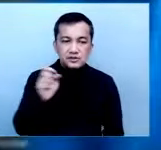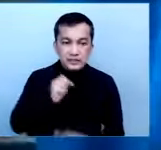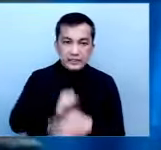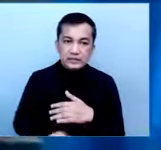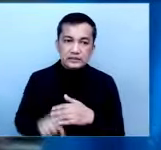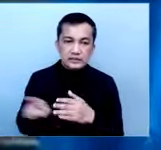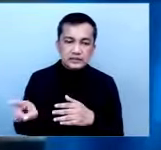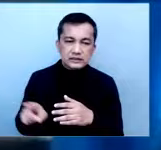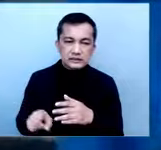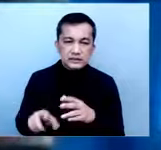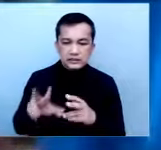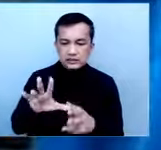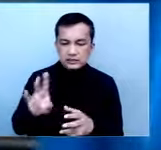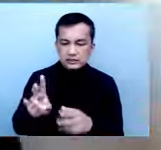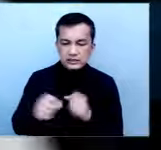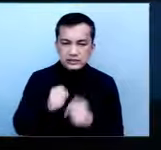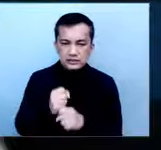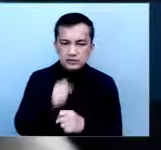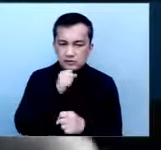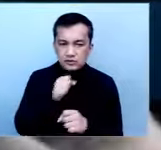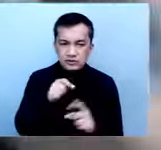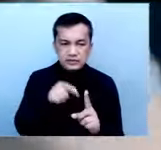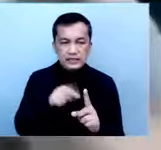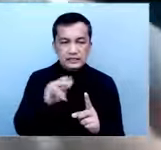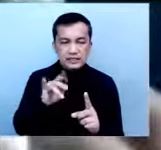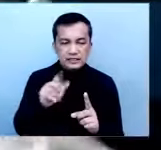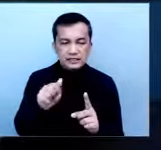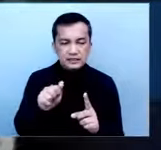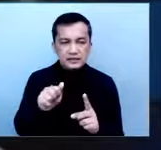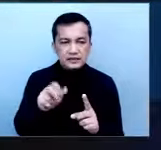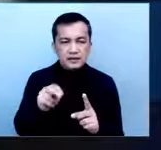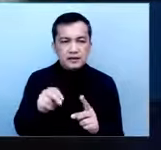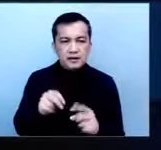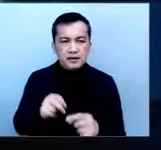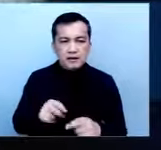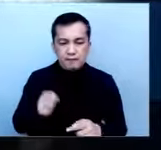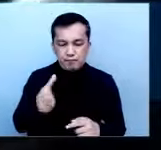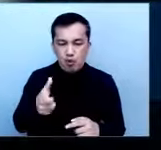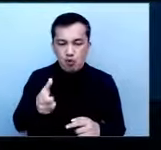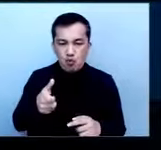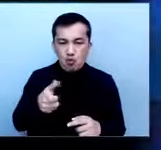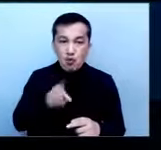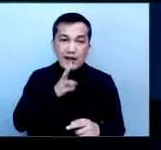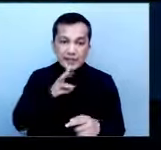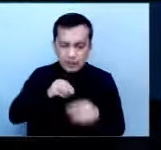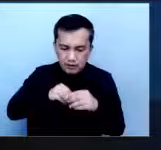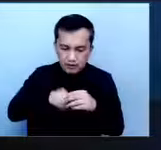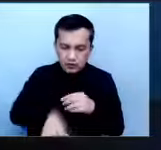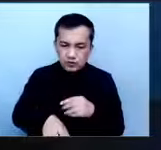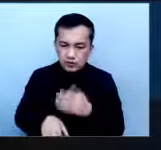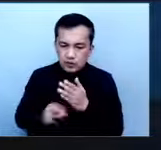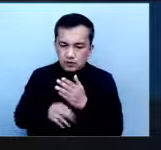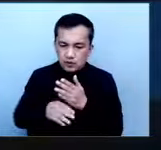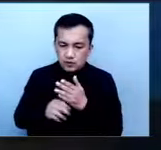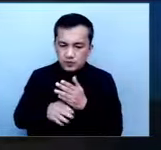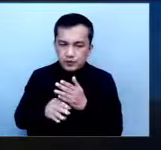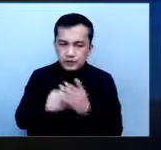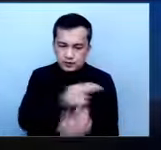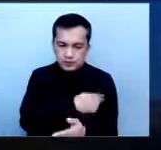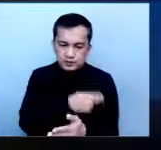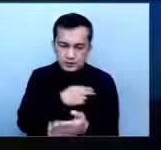ang 37-anyos na si Marian. Biglang pumutok ang kanyang panubigan habang bumabiyahe papuntang ospital para magpa-check